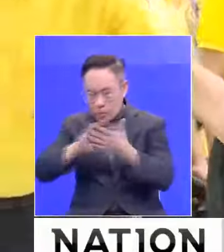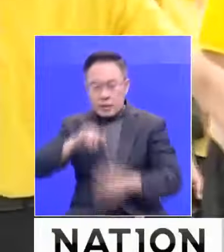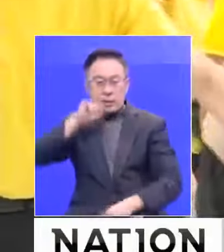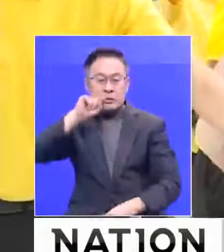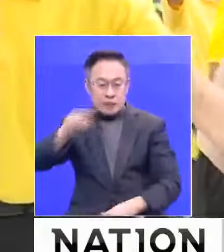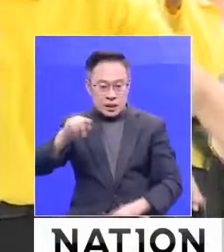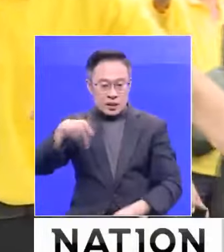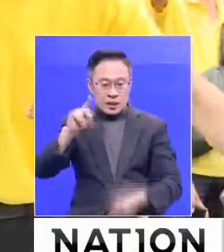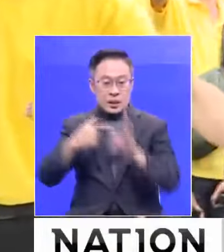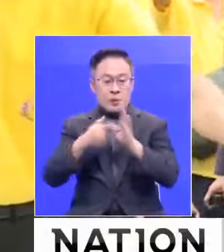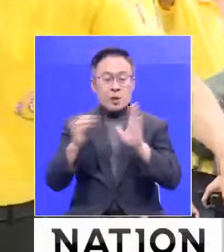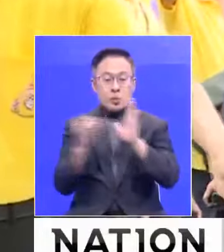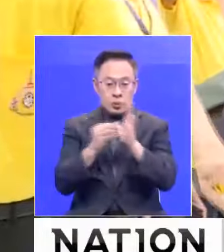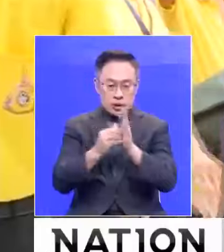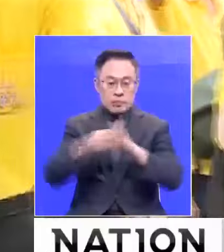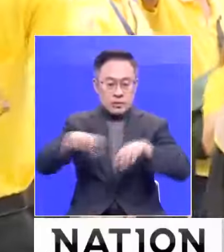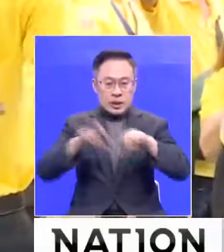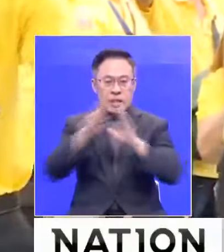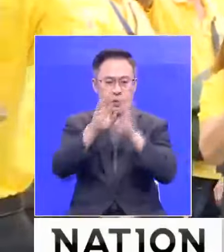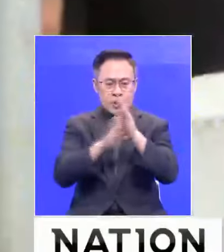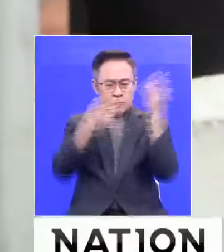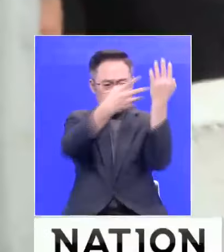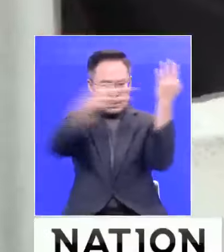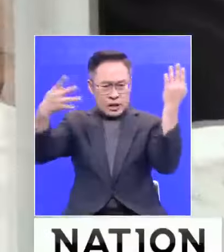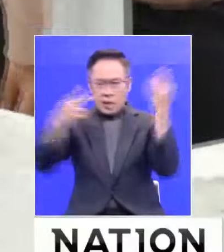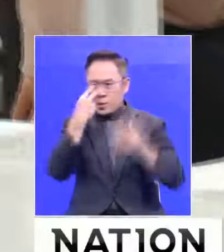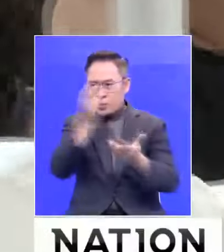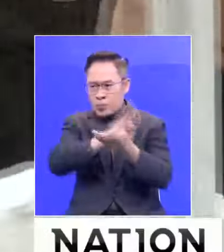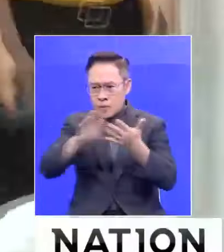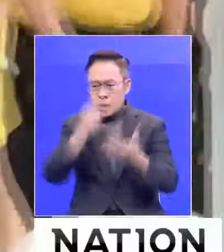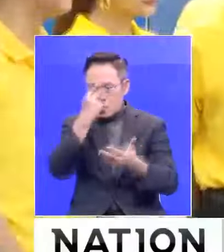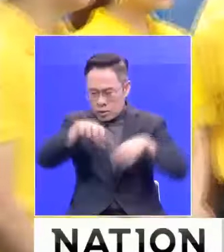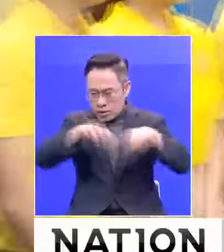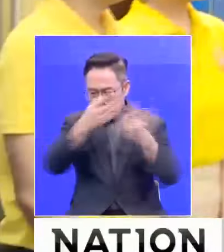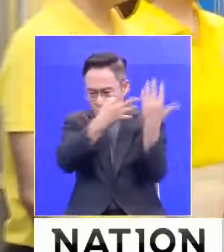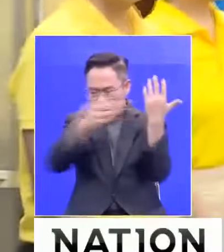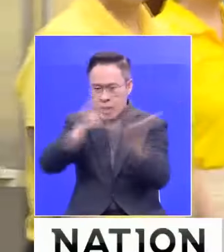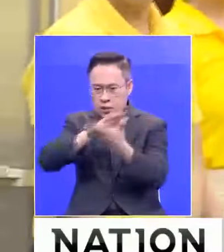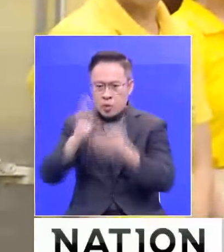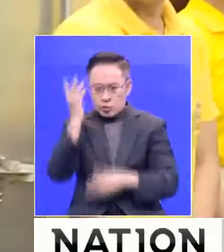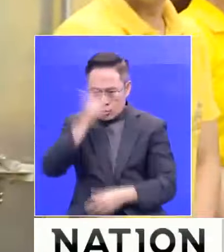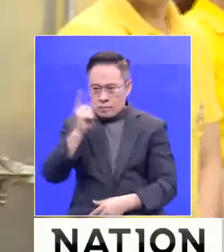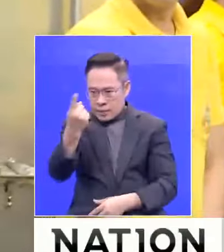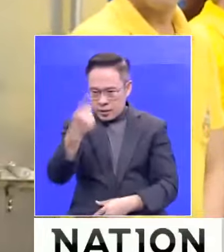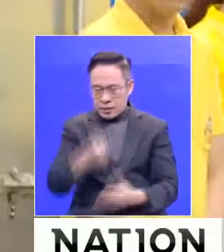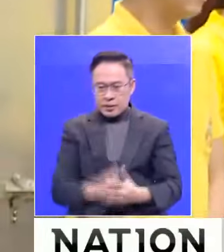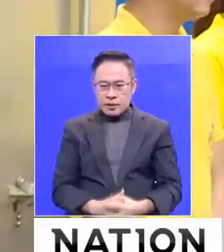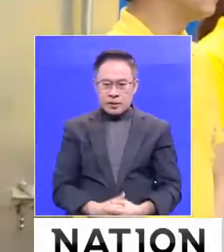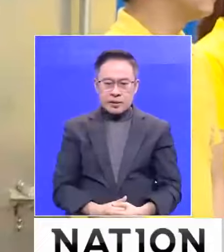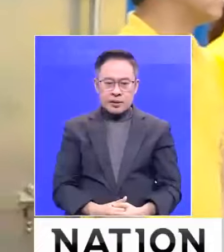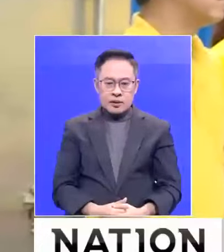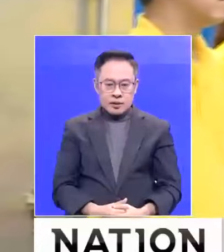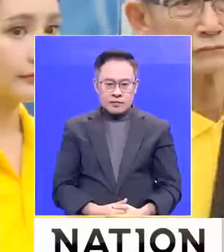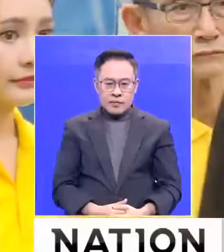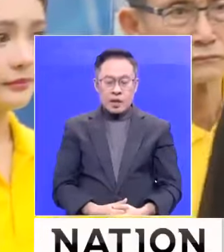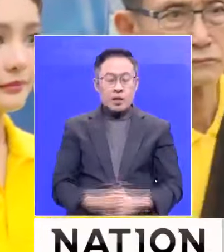เรื่องของการจัดระเบียบสายไฟฟ้าแล้วก็สายเคเบิลของเอกชนเพื่อปรับปรุงภูมิทัศน์ด้วยก็เนี่ยแหละค่ะรอบกรุงเ